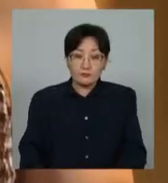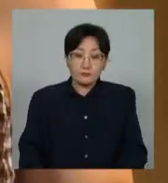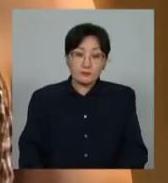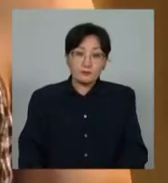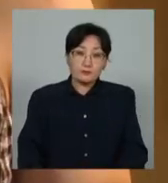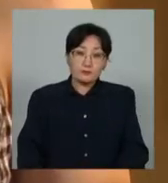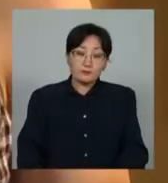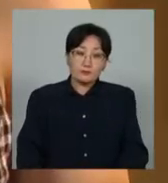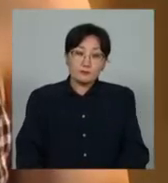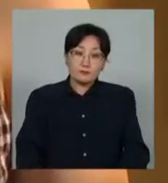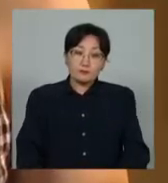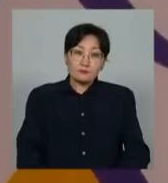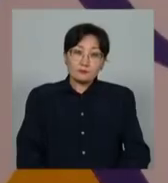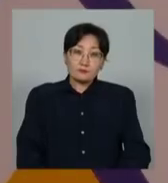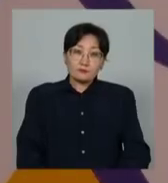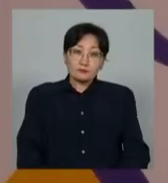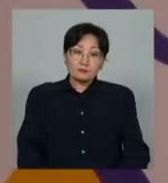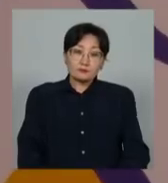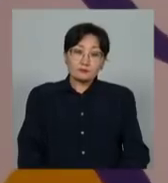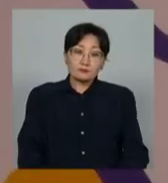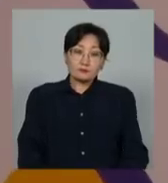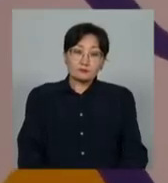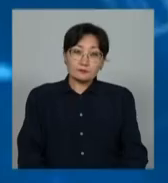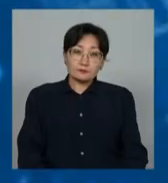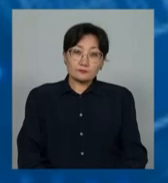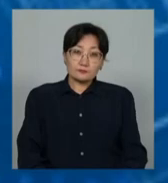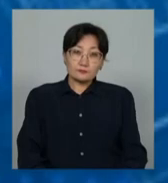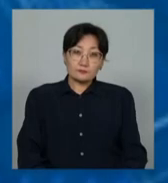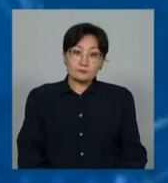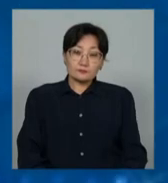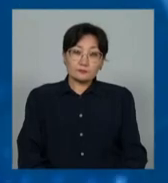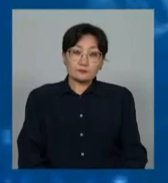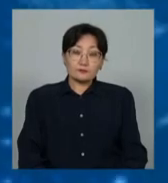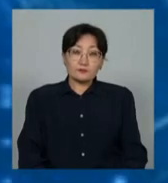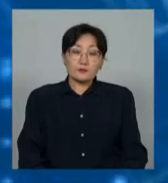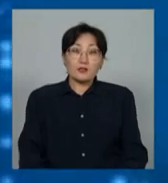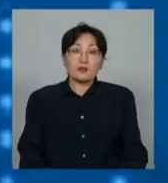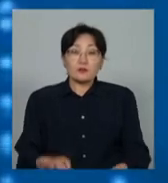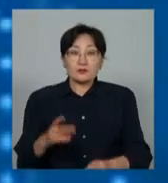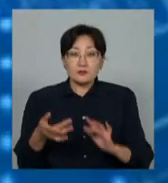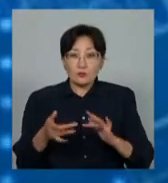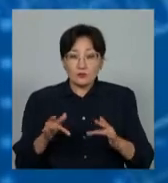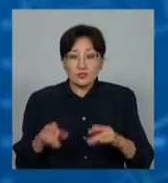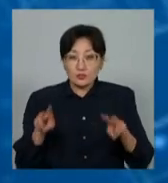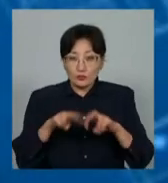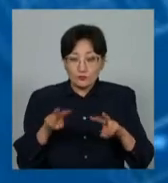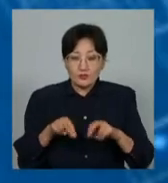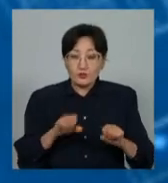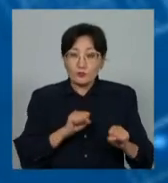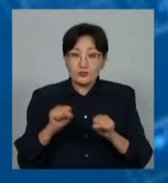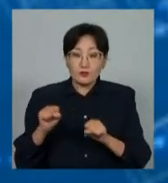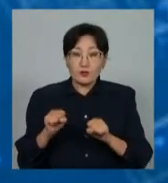Есім, Азамат Елубаев, Алматы телеарнасы, солтүстік Қазақстан облысынан. Жәрдем әлеуметтік жобалар мен зерттеулерді